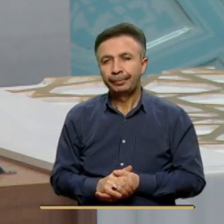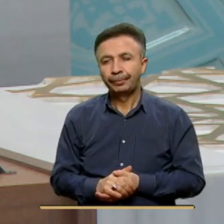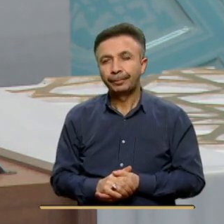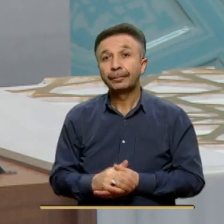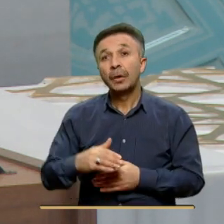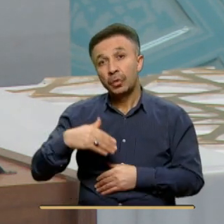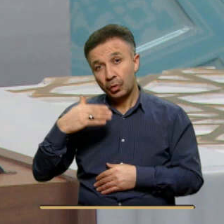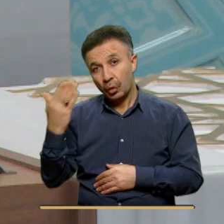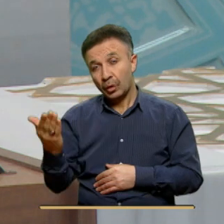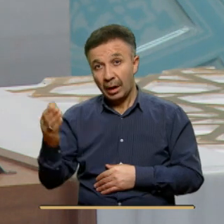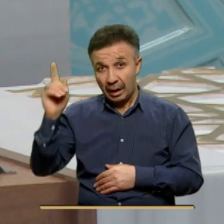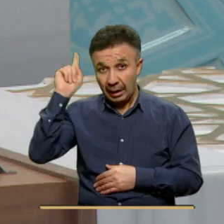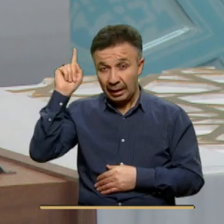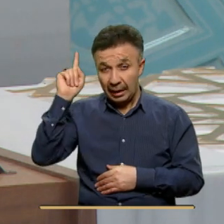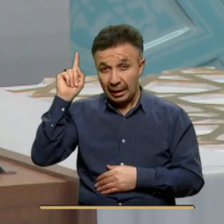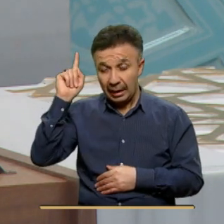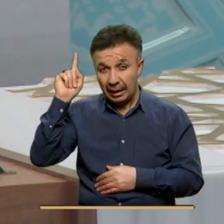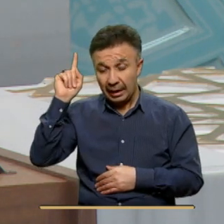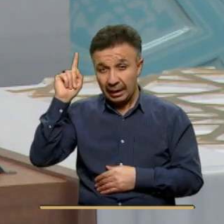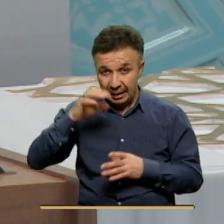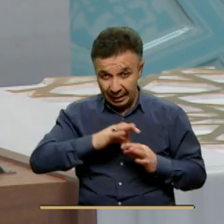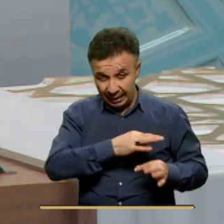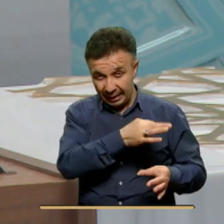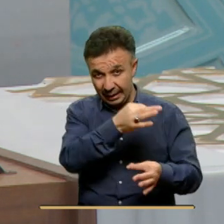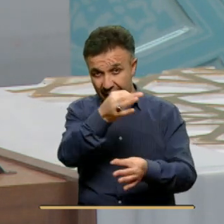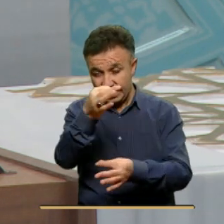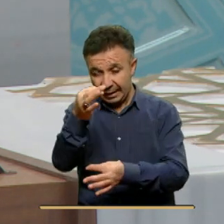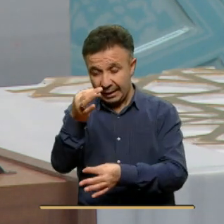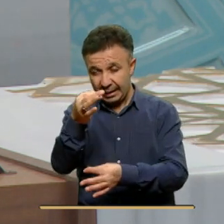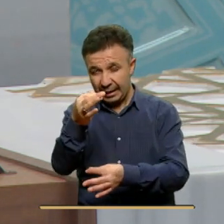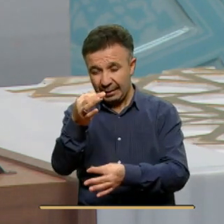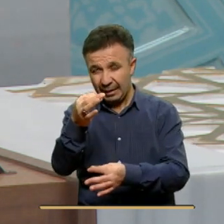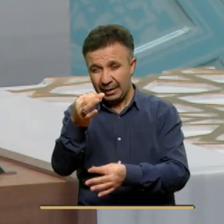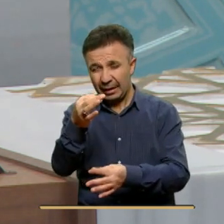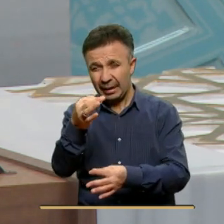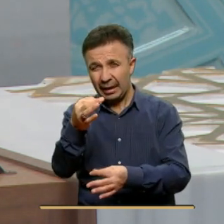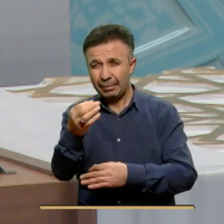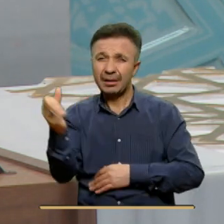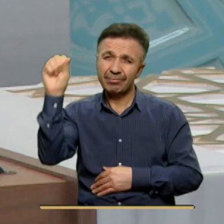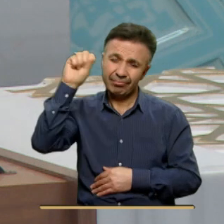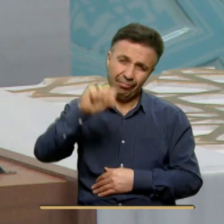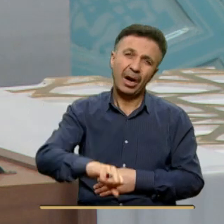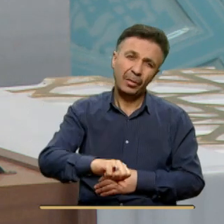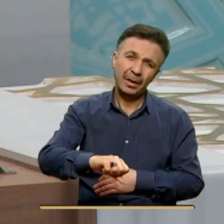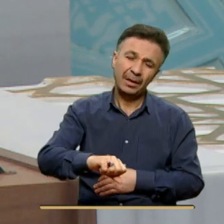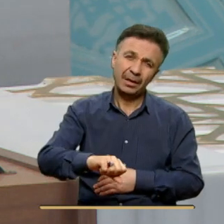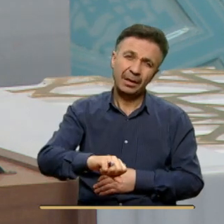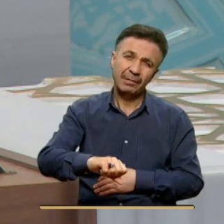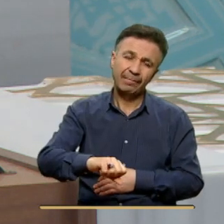سَافِل۪ينَ Sonra biz onu aşağıların aşağısına çevirdik buyuruyor. Eğer